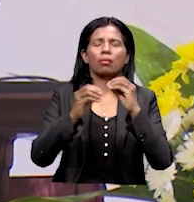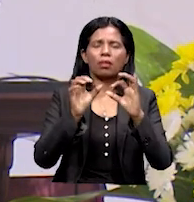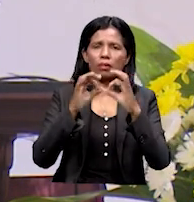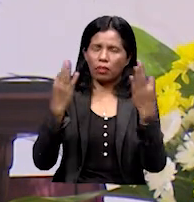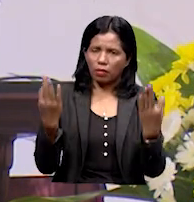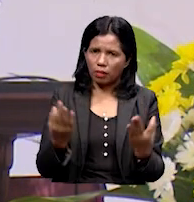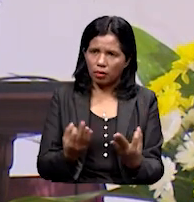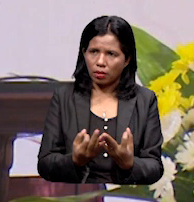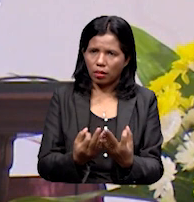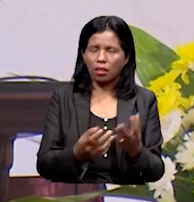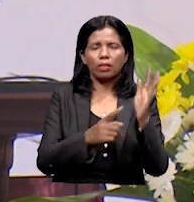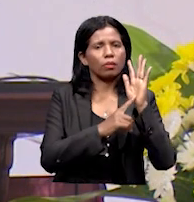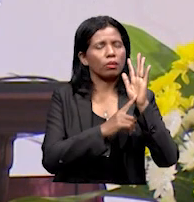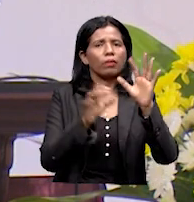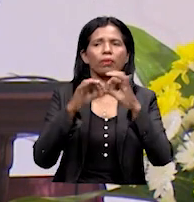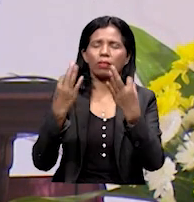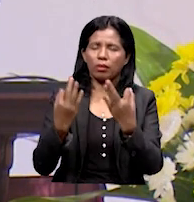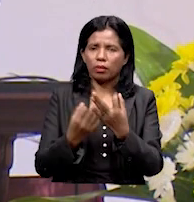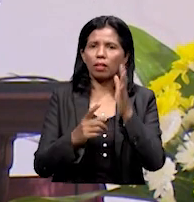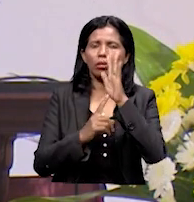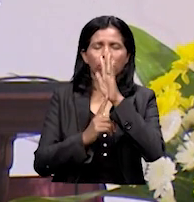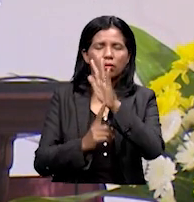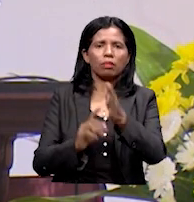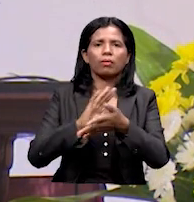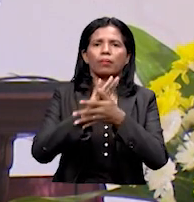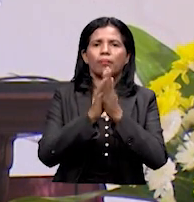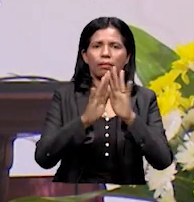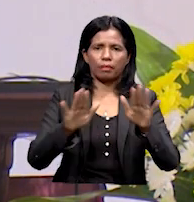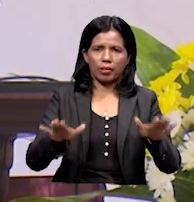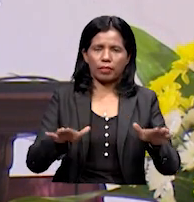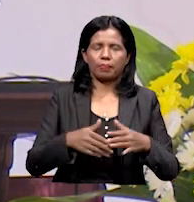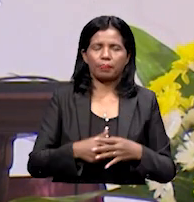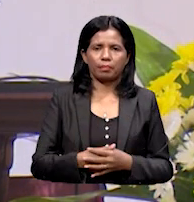Halo apelo ba familia, halo apelo ba paz.